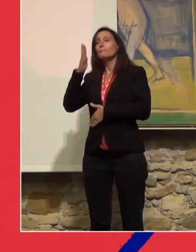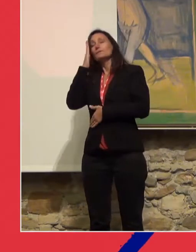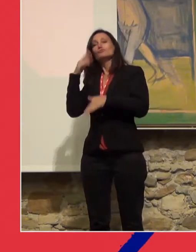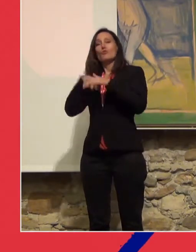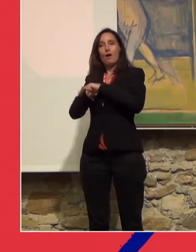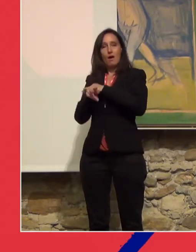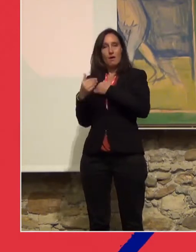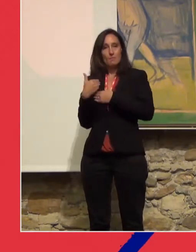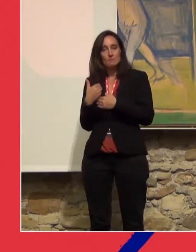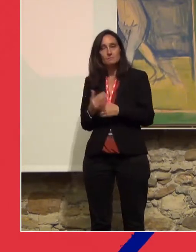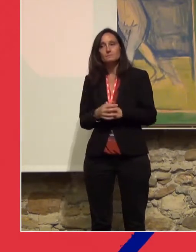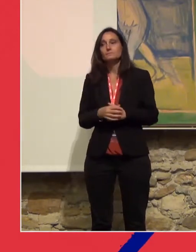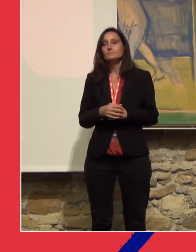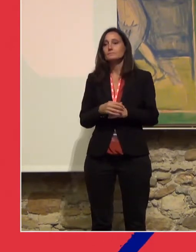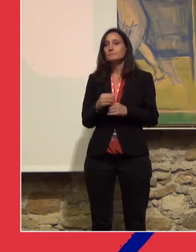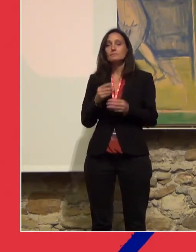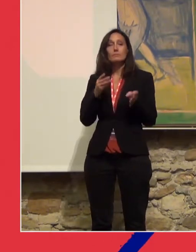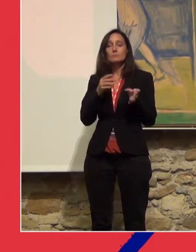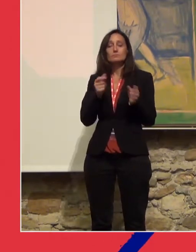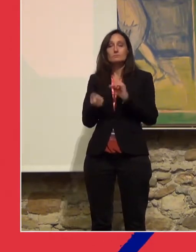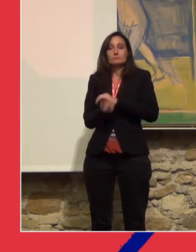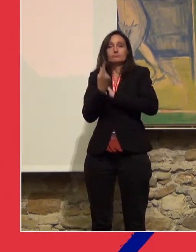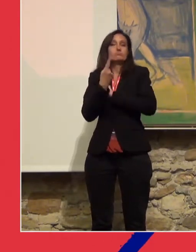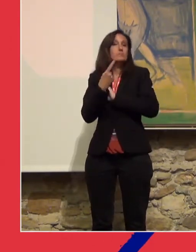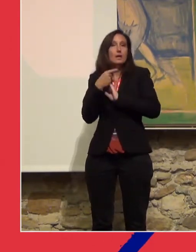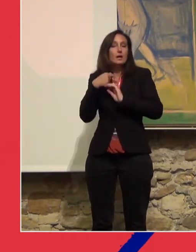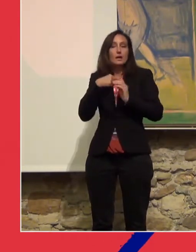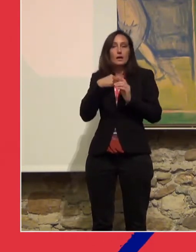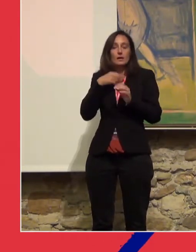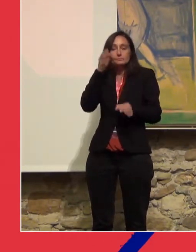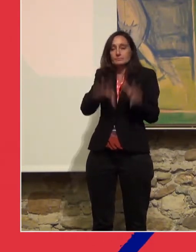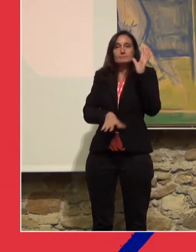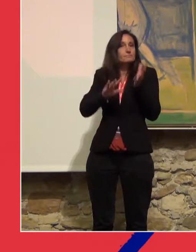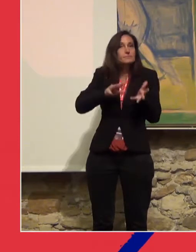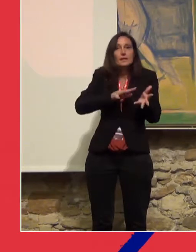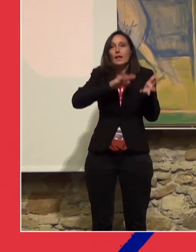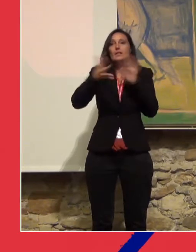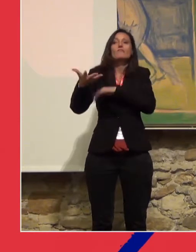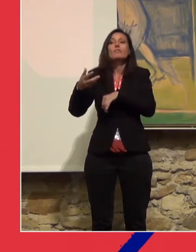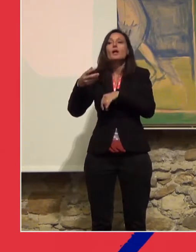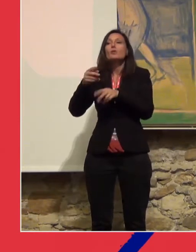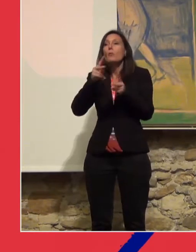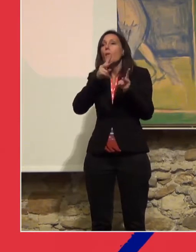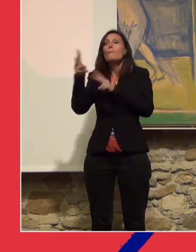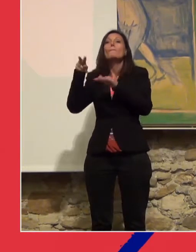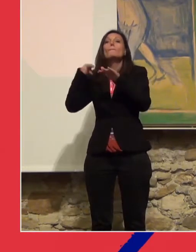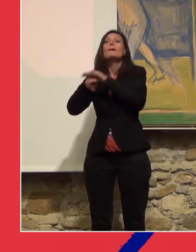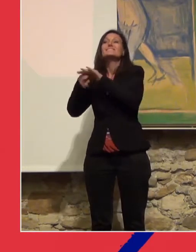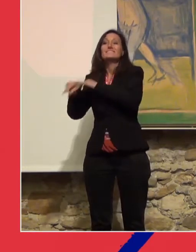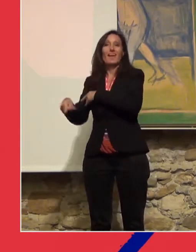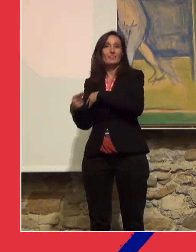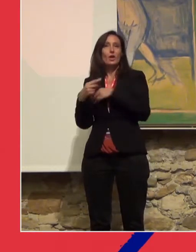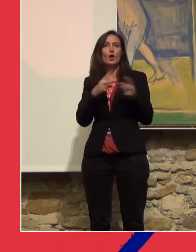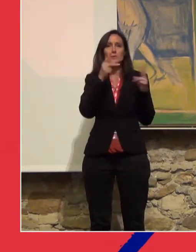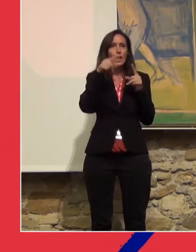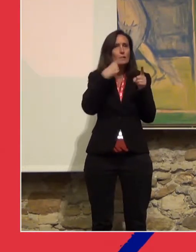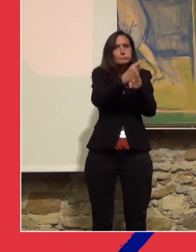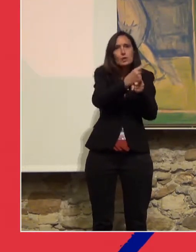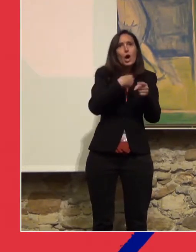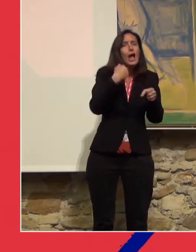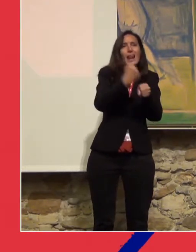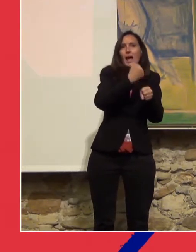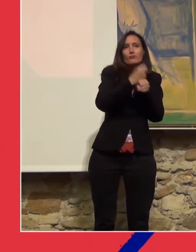Di colpo ero diventato paziente dell'ospedale dove lavoro da 20 anni. Venne a trovarmi anche il